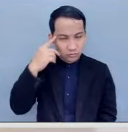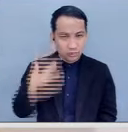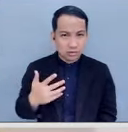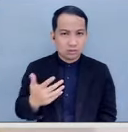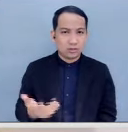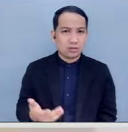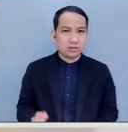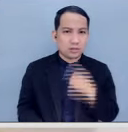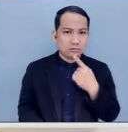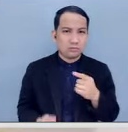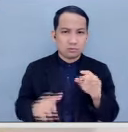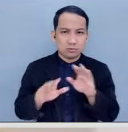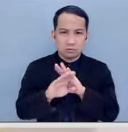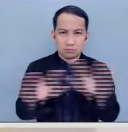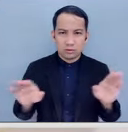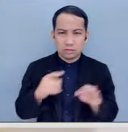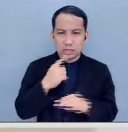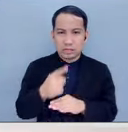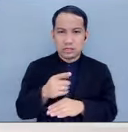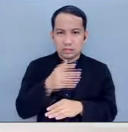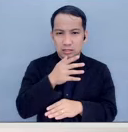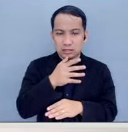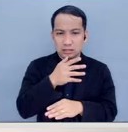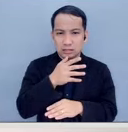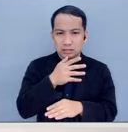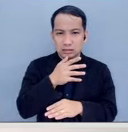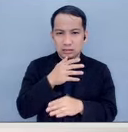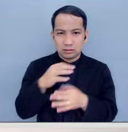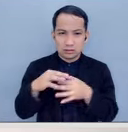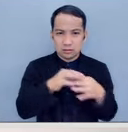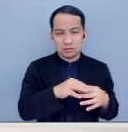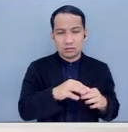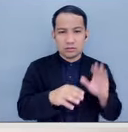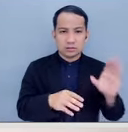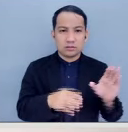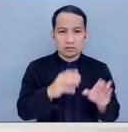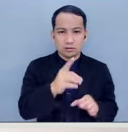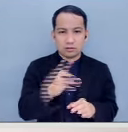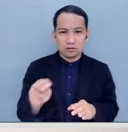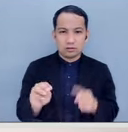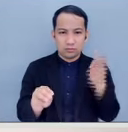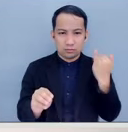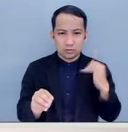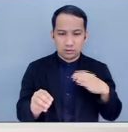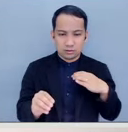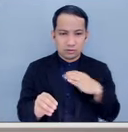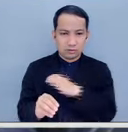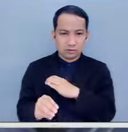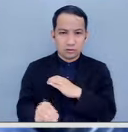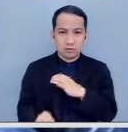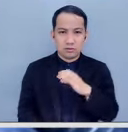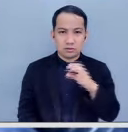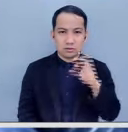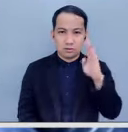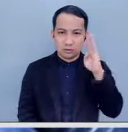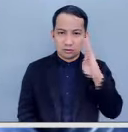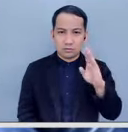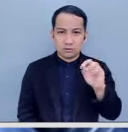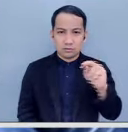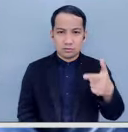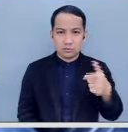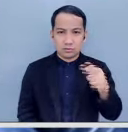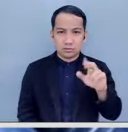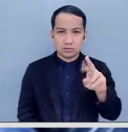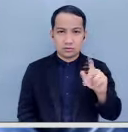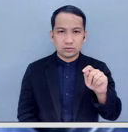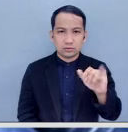malisyosong sinabi si nanay chr sa pagkakaugnay ni Dominic sa dating Congressman na si Bong Suntay wala po kaming sinabi